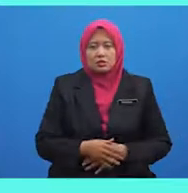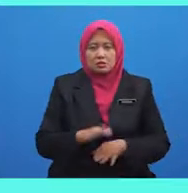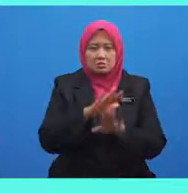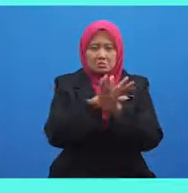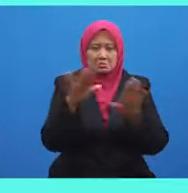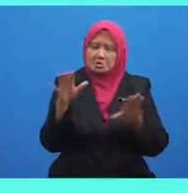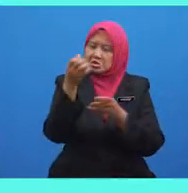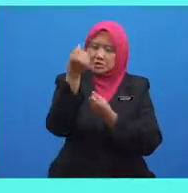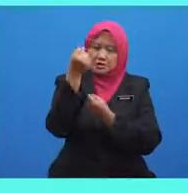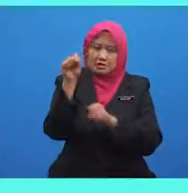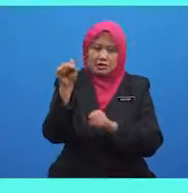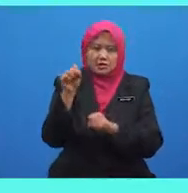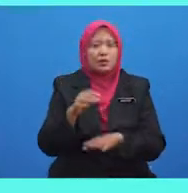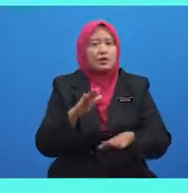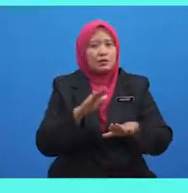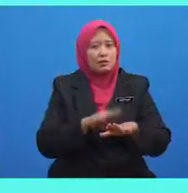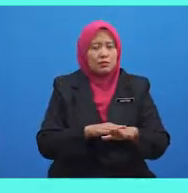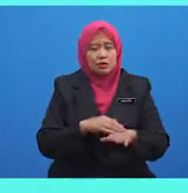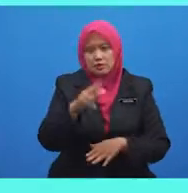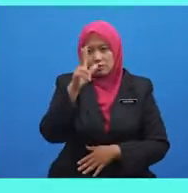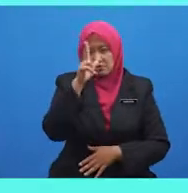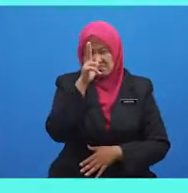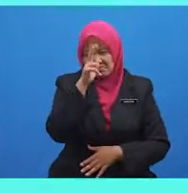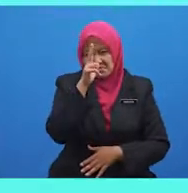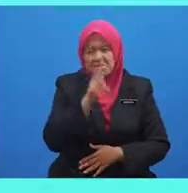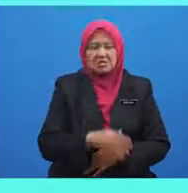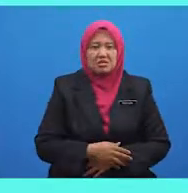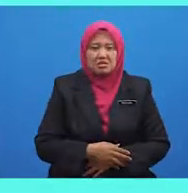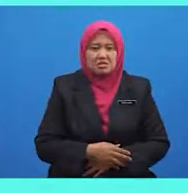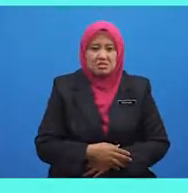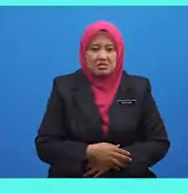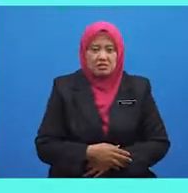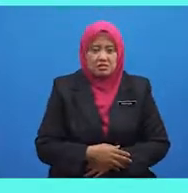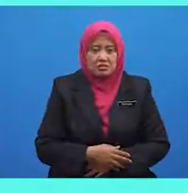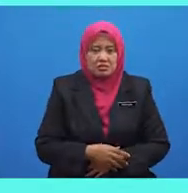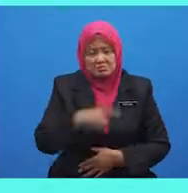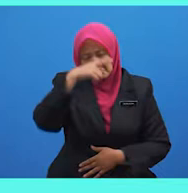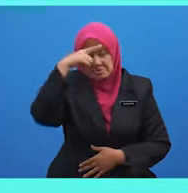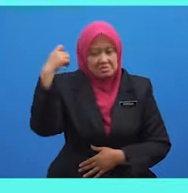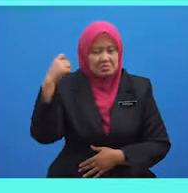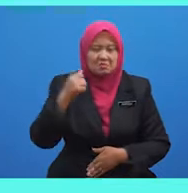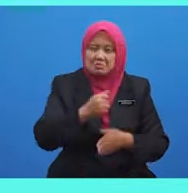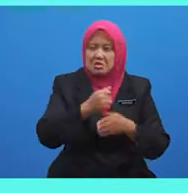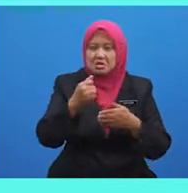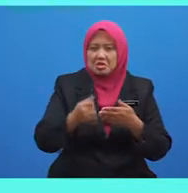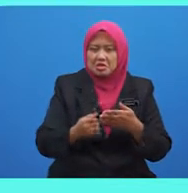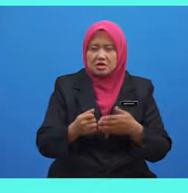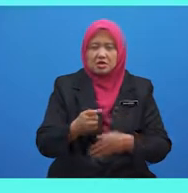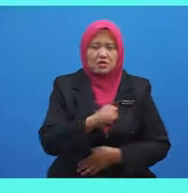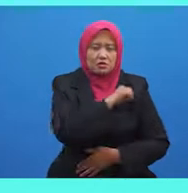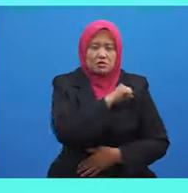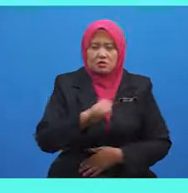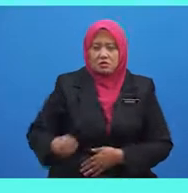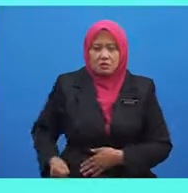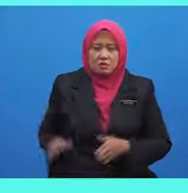setia kepada Melaka turut menjadi punca berakhirnya Kesultanan Melayu Melaka. Sekarang,